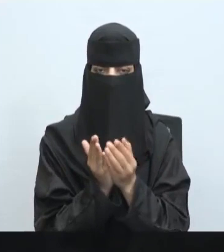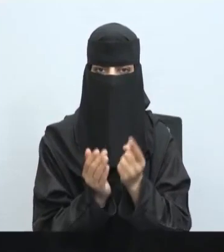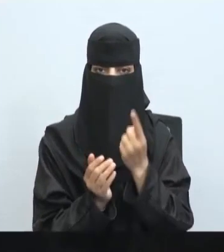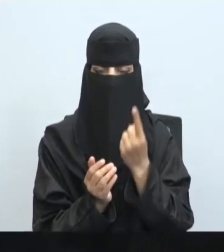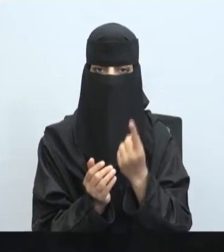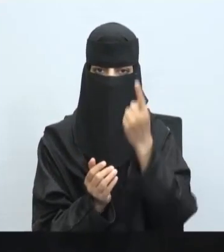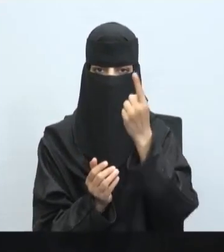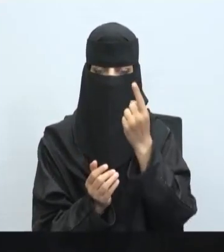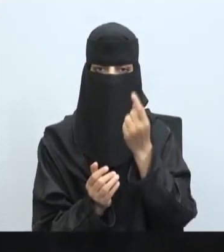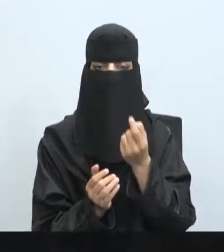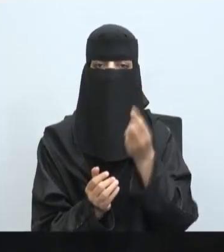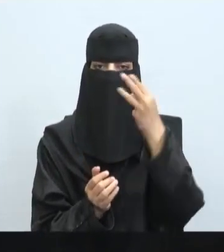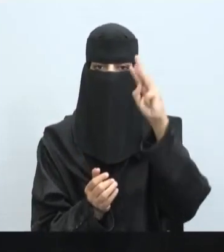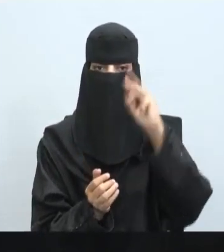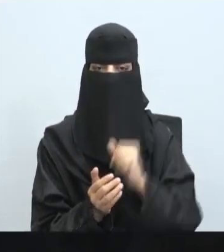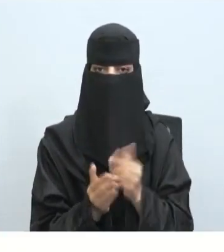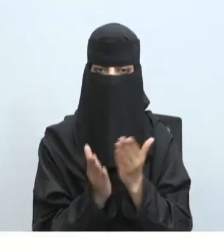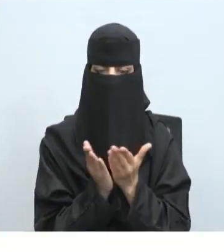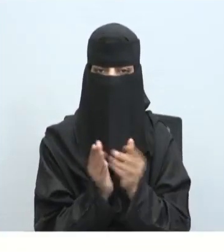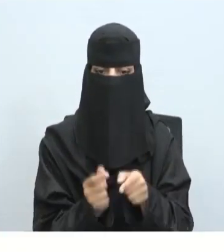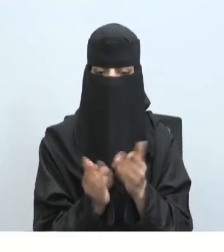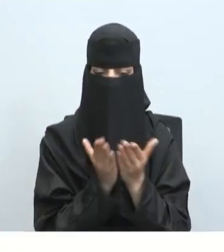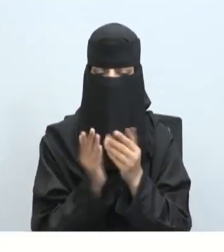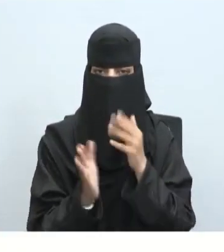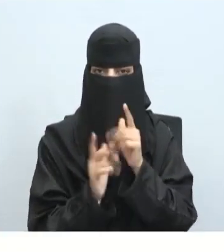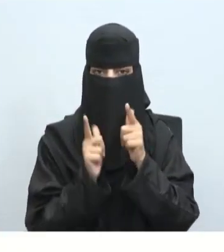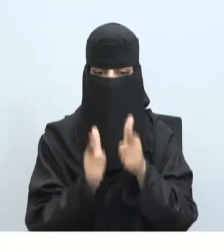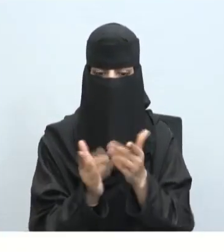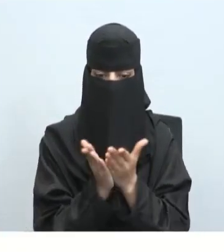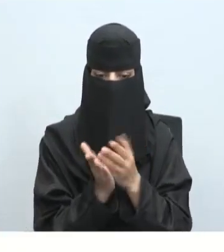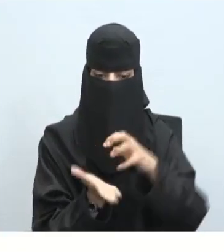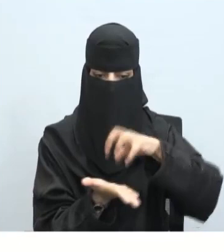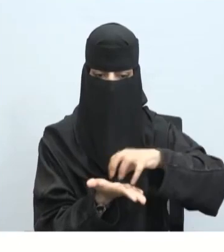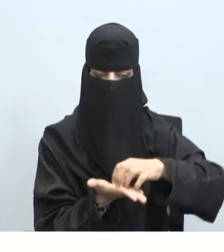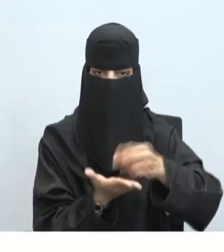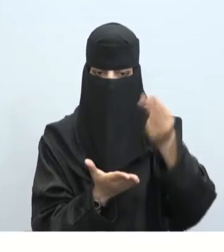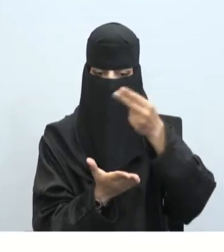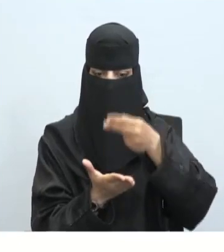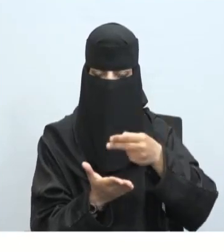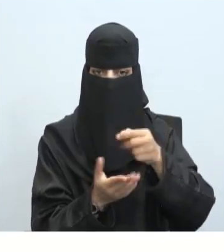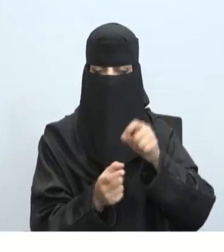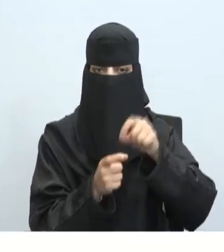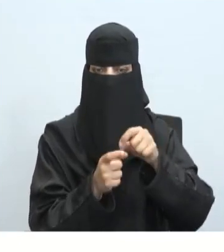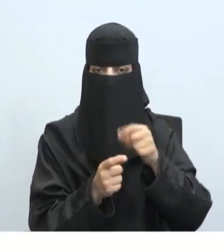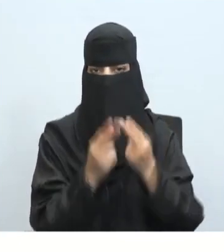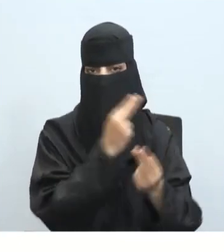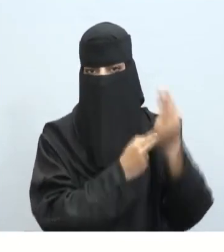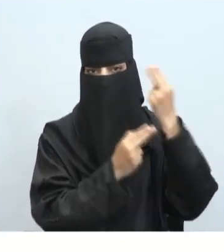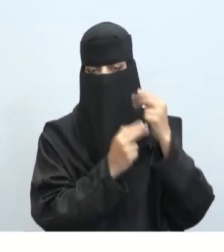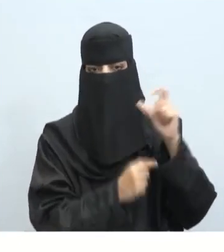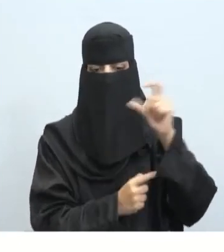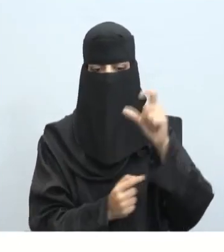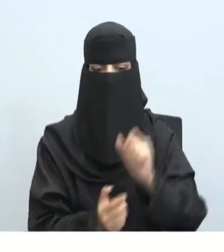الاول المتوسط حنتكلم اليوم في العماره والفنون في الحضاره